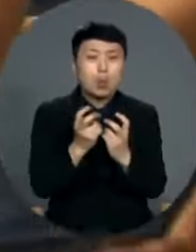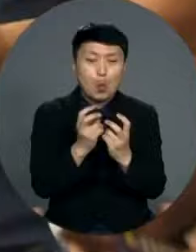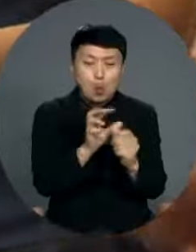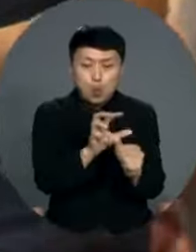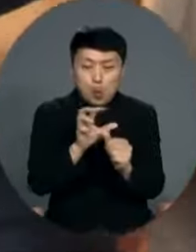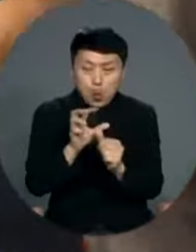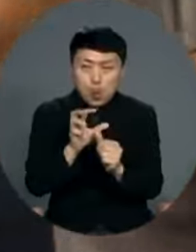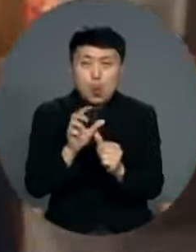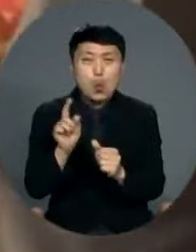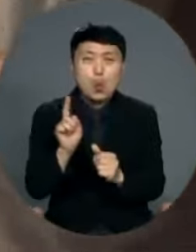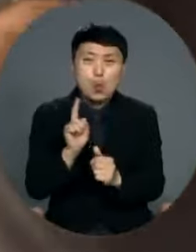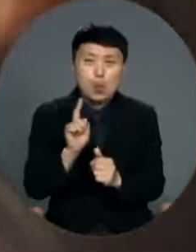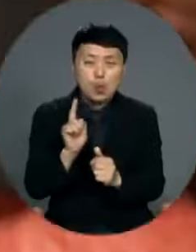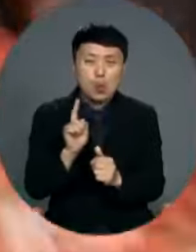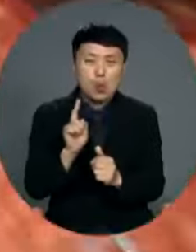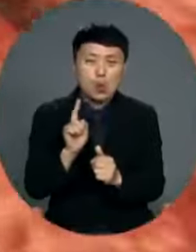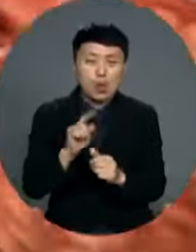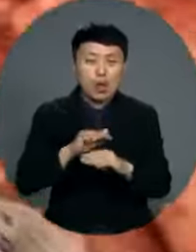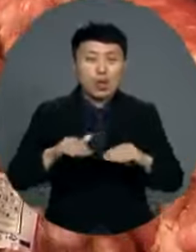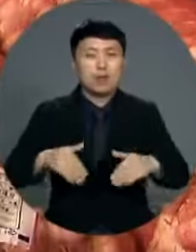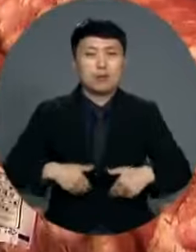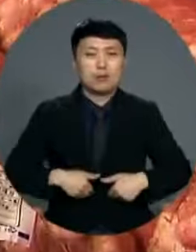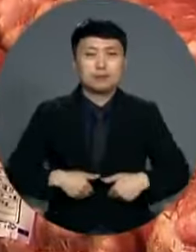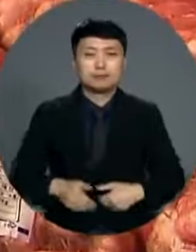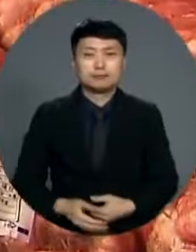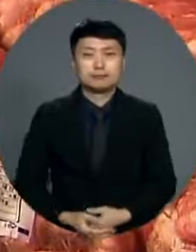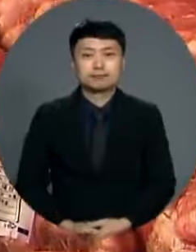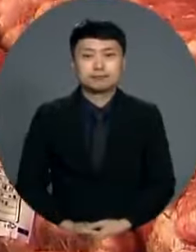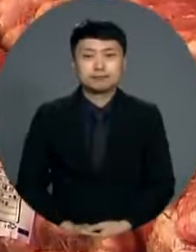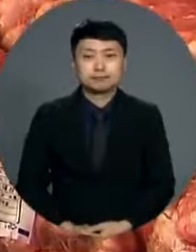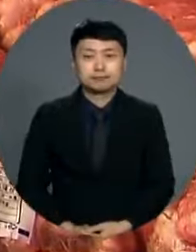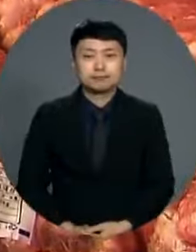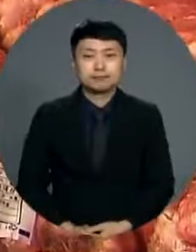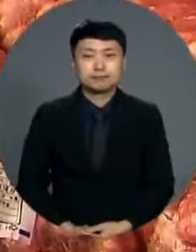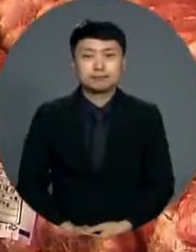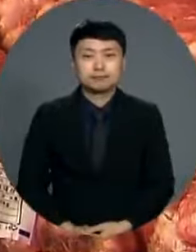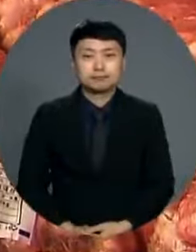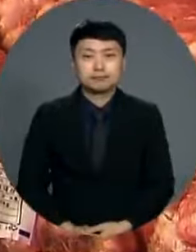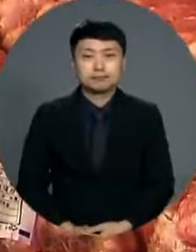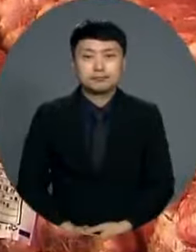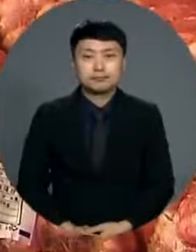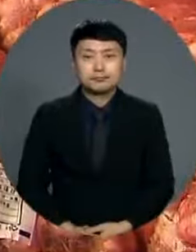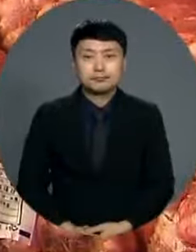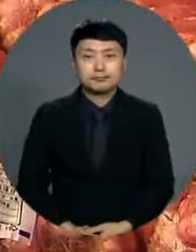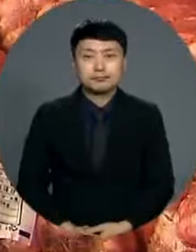활용할지도 풀어야 할 숙제 가운데 하나입니다. MBC 뉴스 서성원입니다.